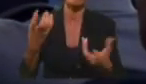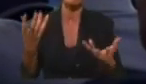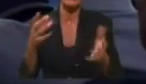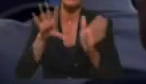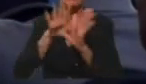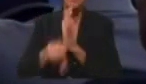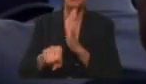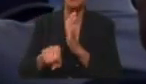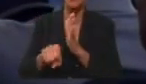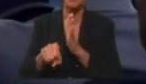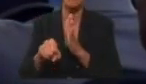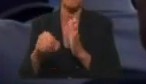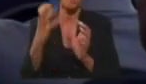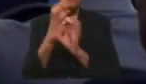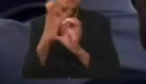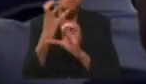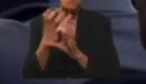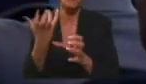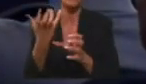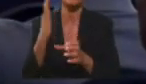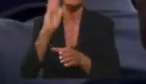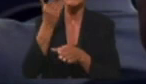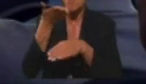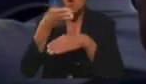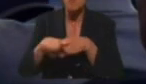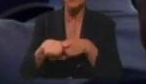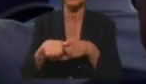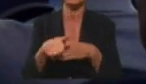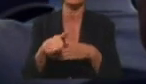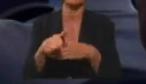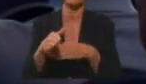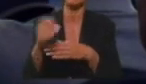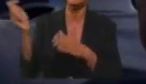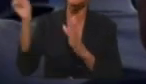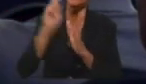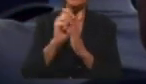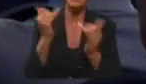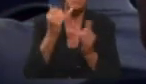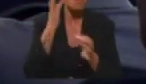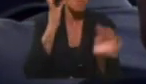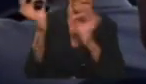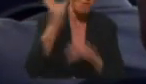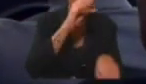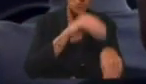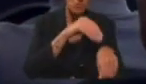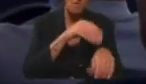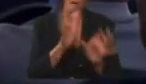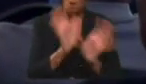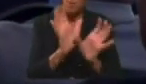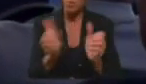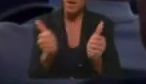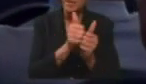się autobus, tak? Pojawi się opóźnienie. Czy wtedy na przykład należy poinformować jakiegoś opiekuna, czy nie?